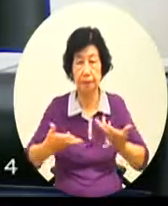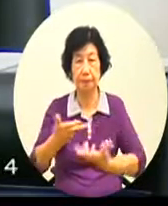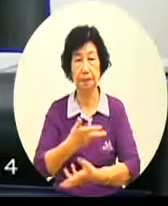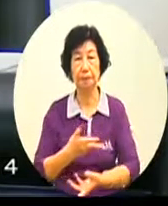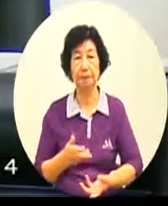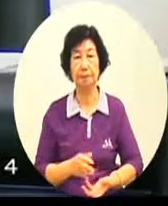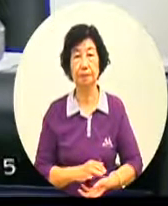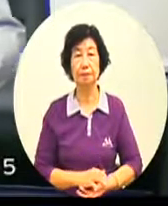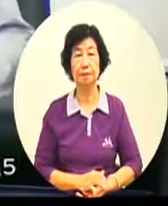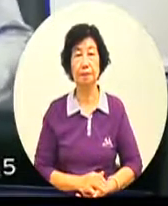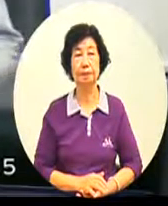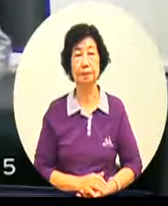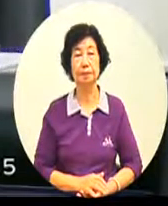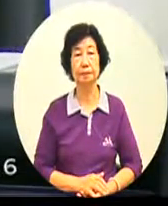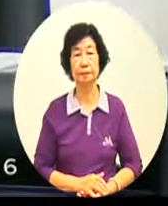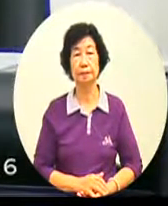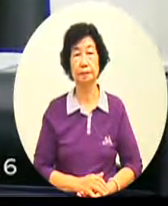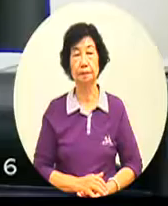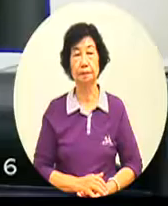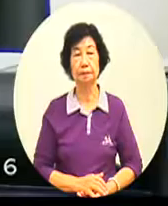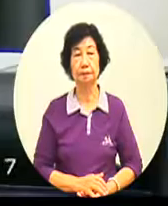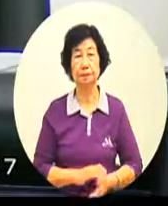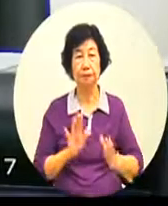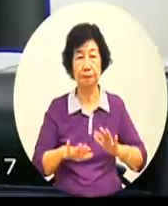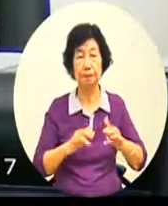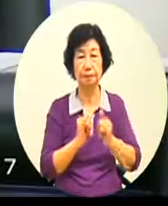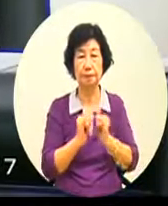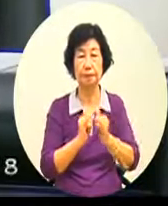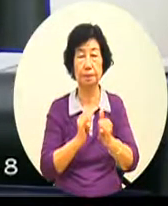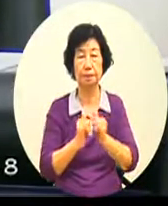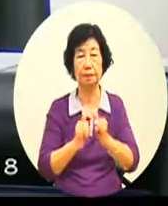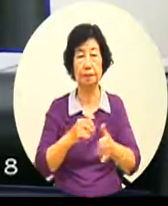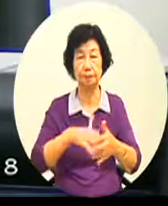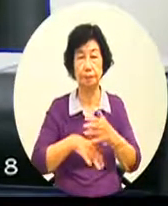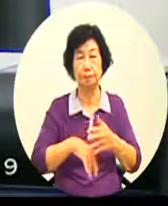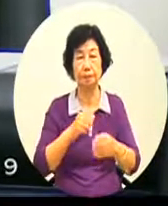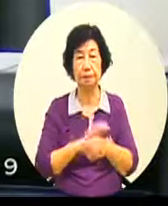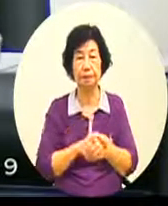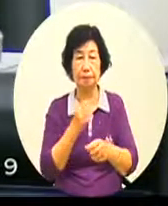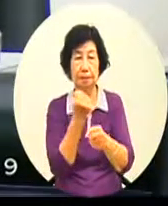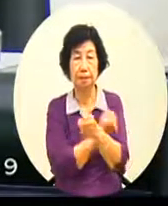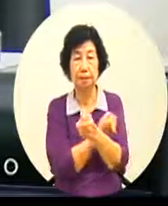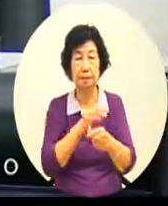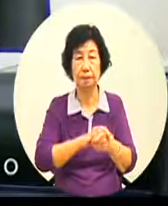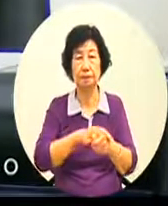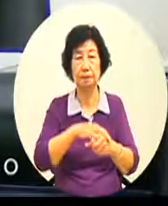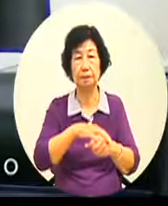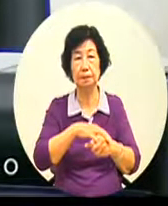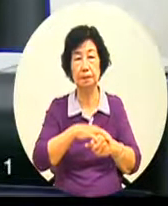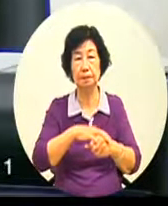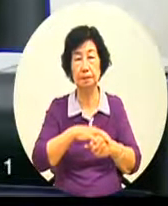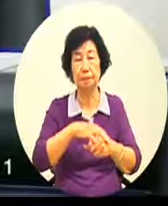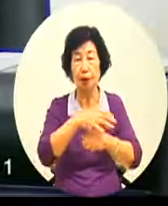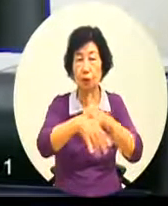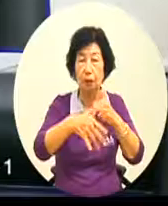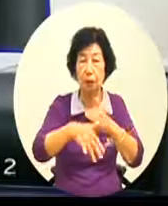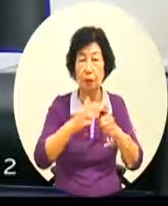常。现在民间很多的劳团或者一般民众他们现在也